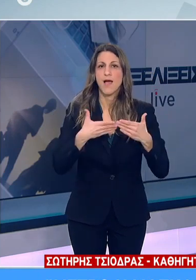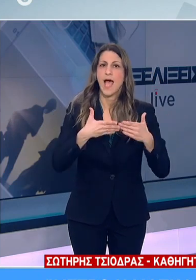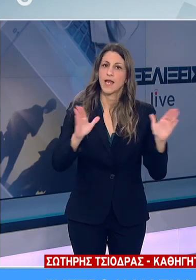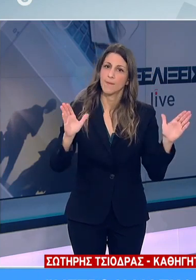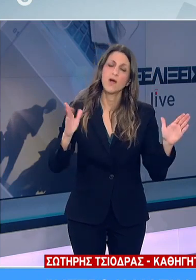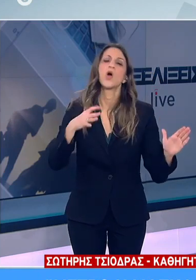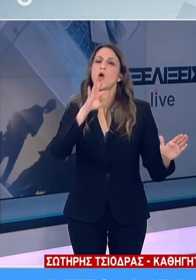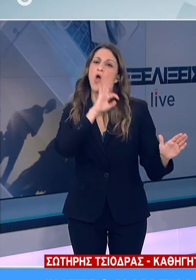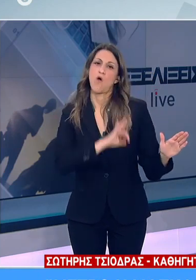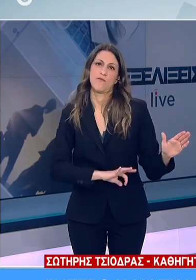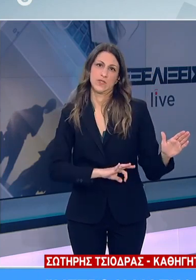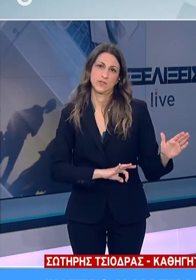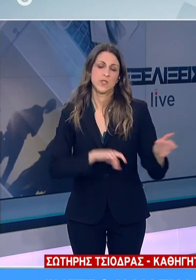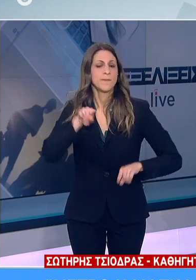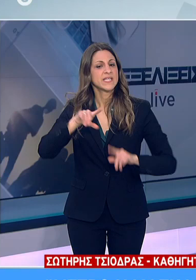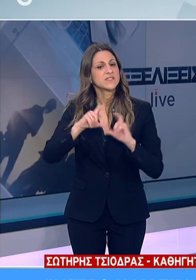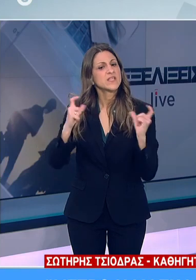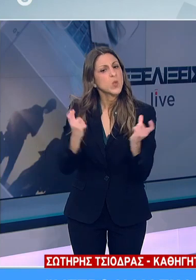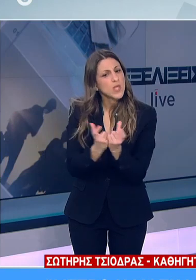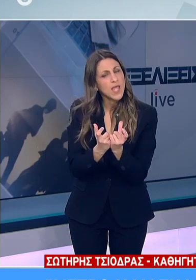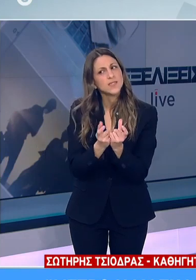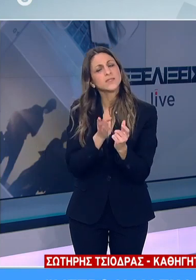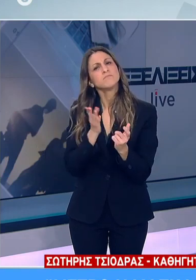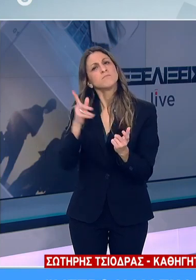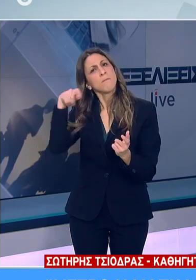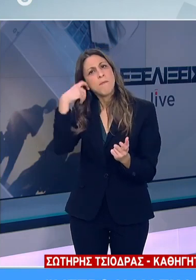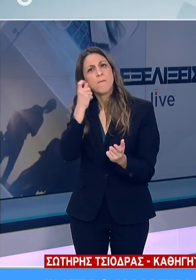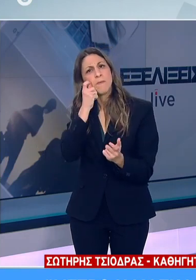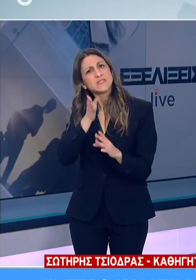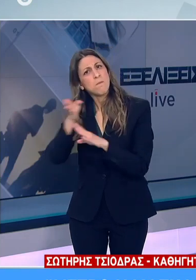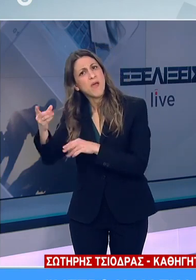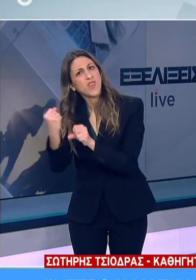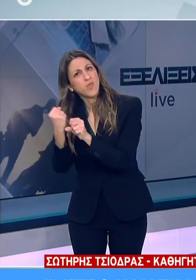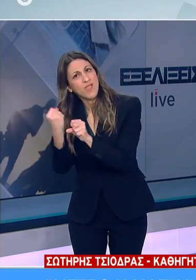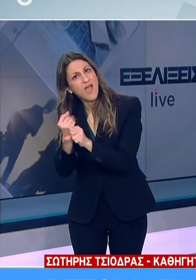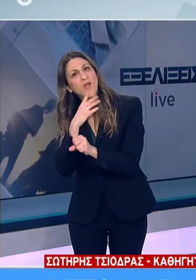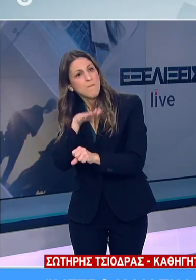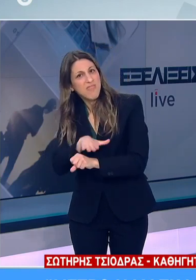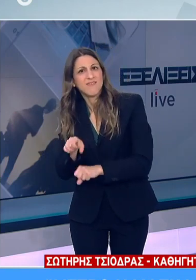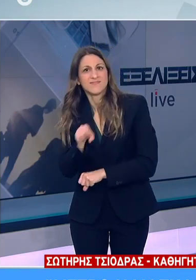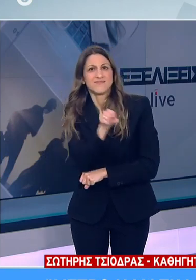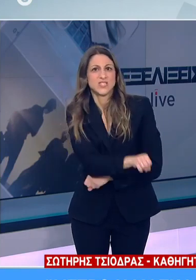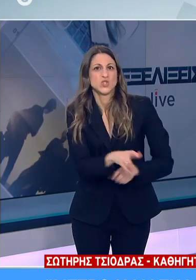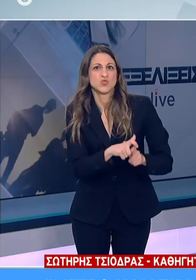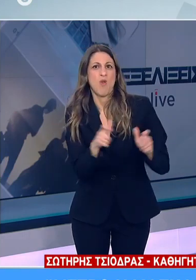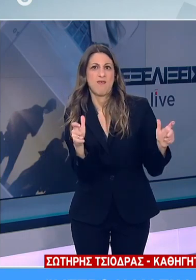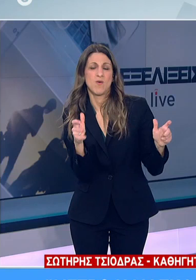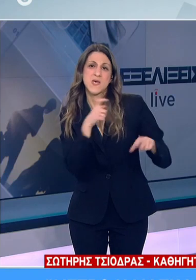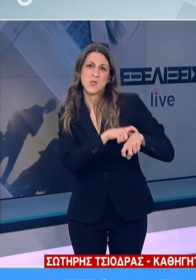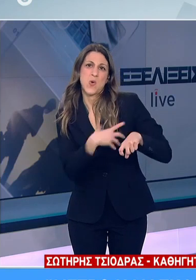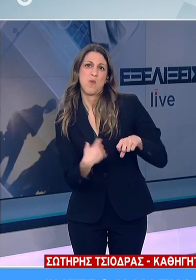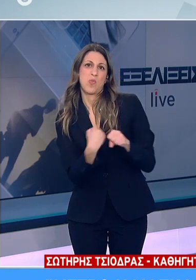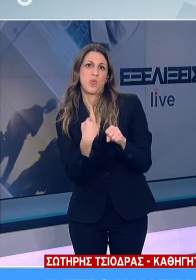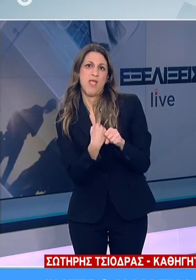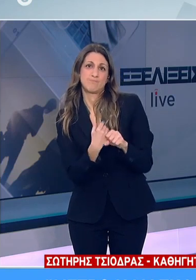οικονομικό όφελος για κάποιες νέες οικογένειες, ανθρώπους που έχουν τις δουλειές τους και οι οποίοι έμεναν σπίτι για να προσέχουν τα παιδιά τους. Πιστέψτε με, είναι